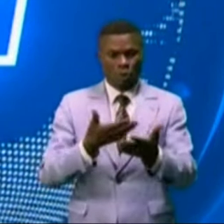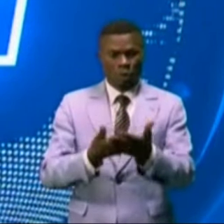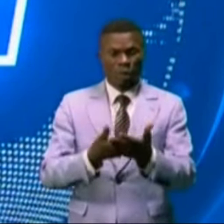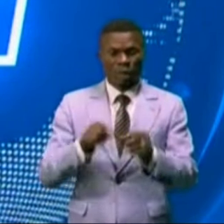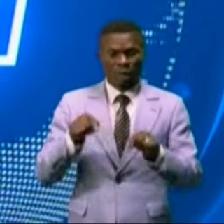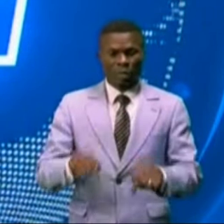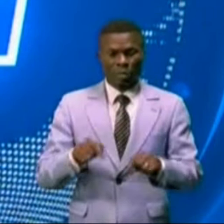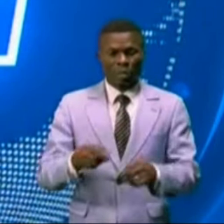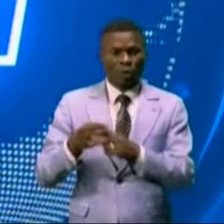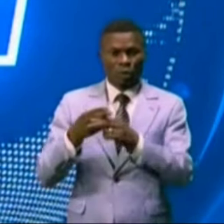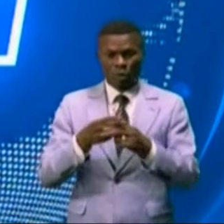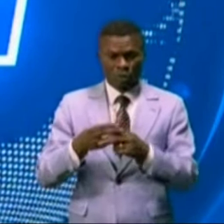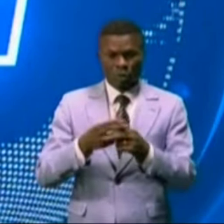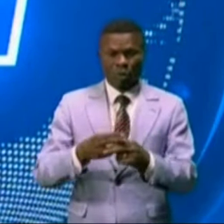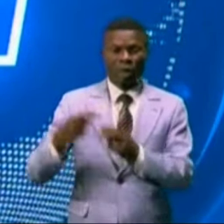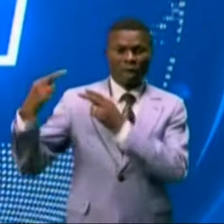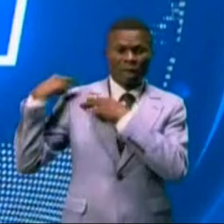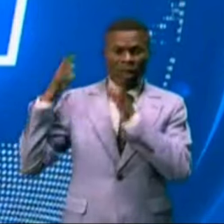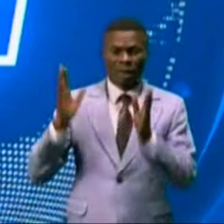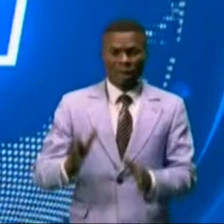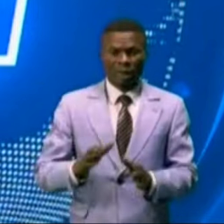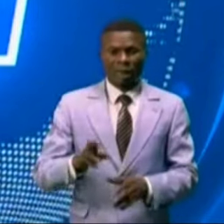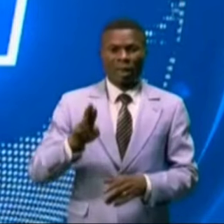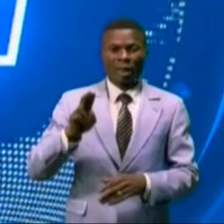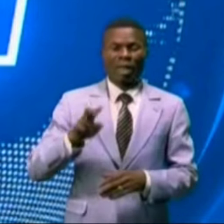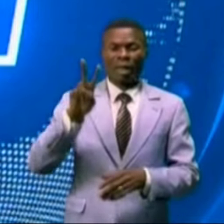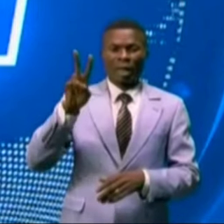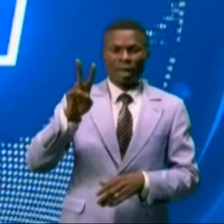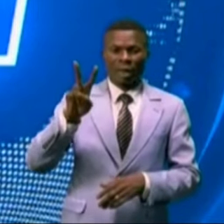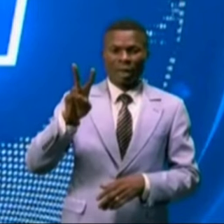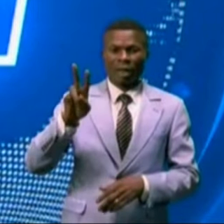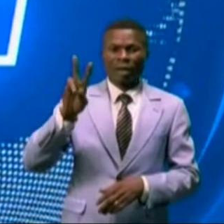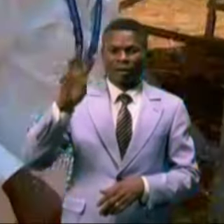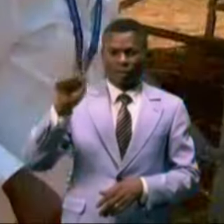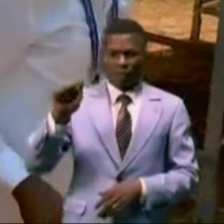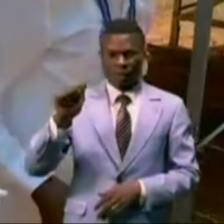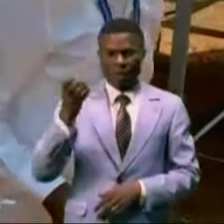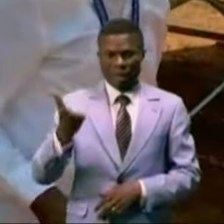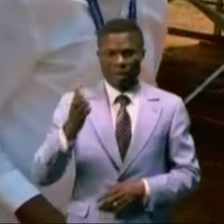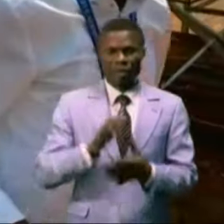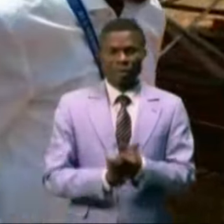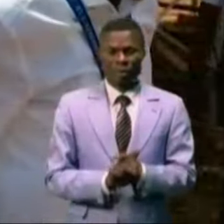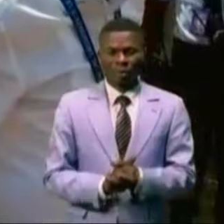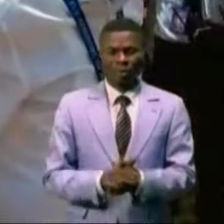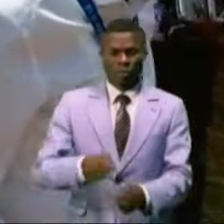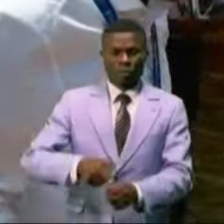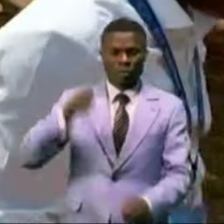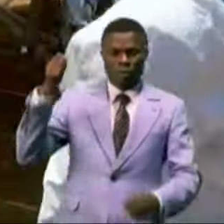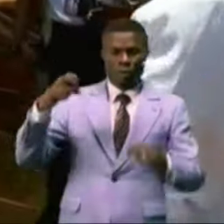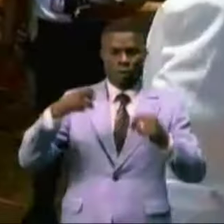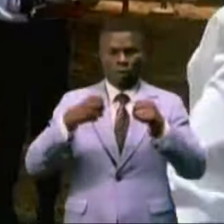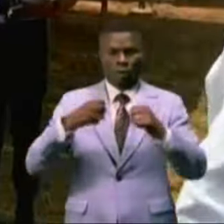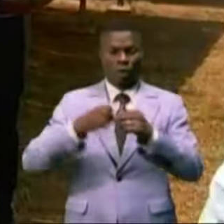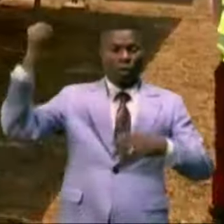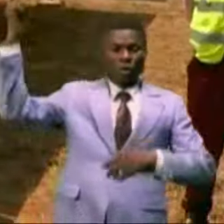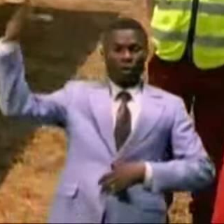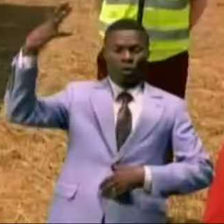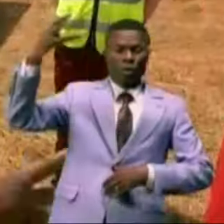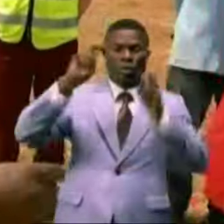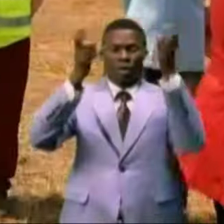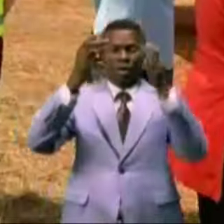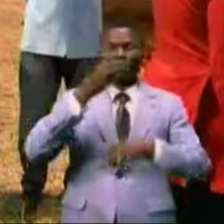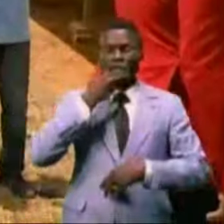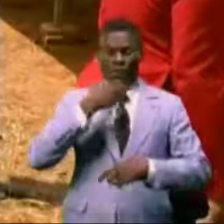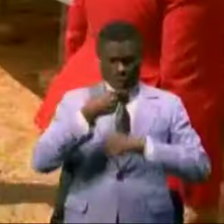désormais sous la responsabilité de la RVA. la centrale d'énergie solaire de la RV en Boujimaï est en